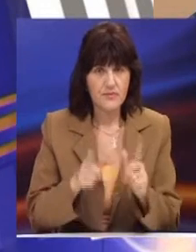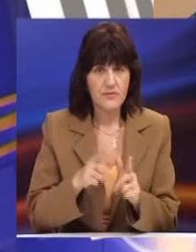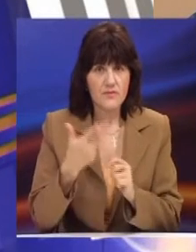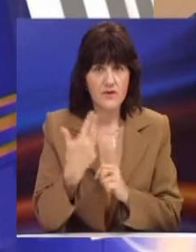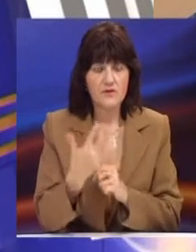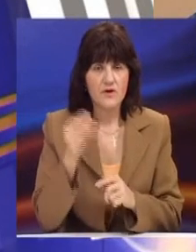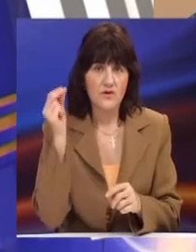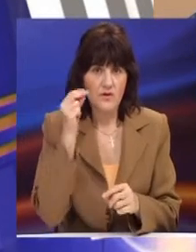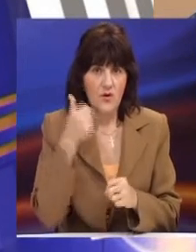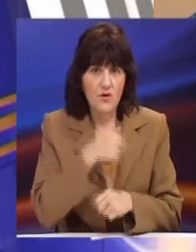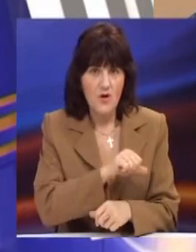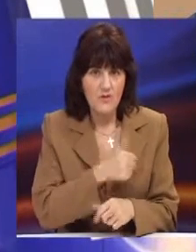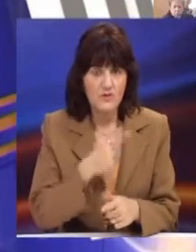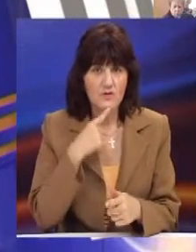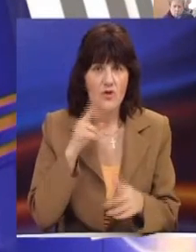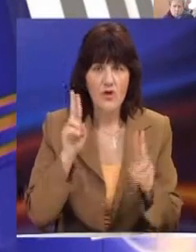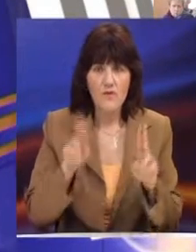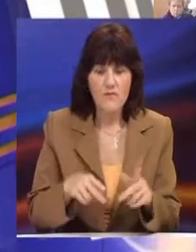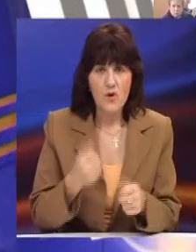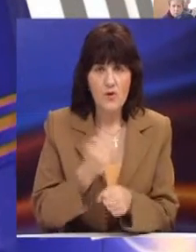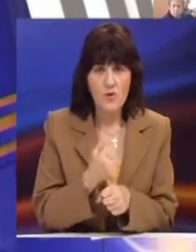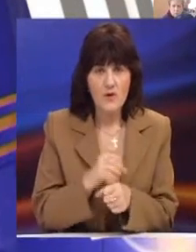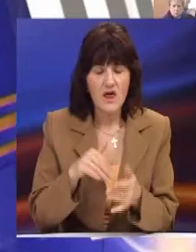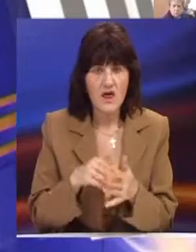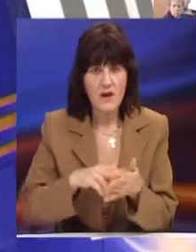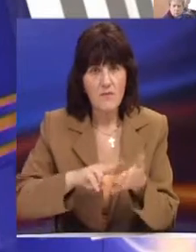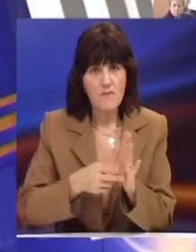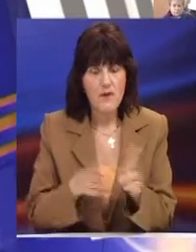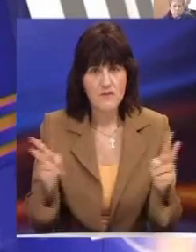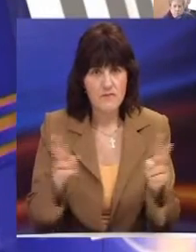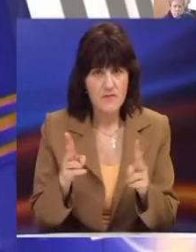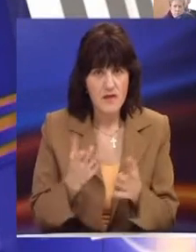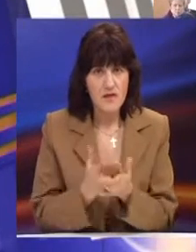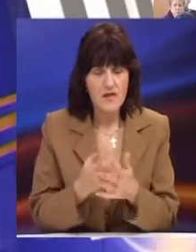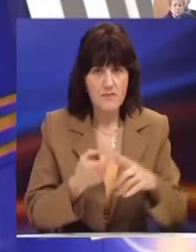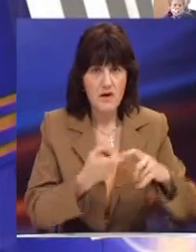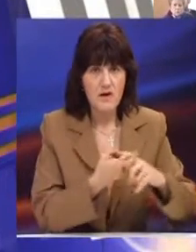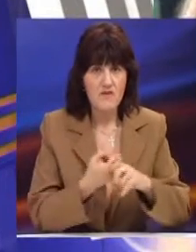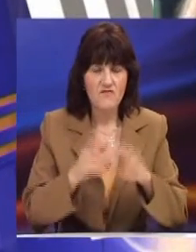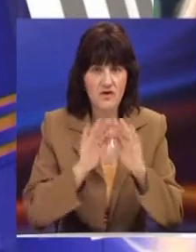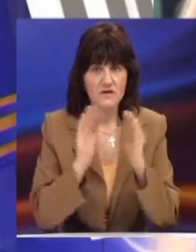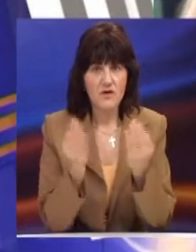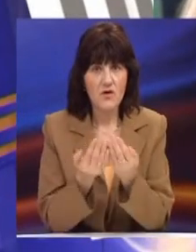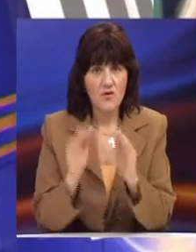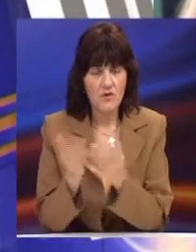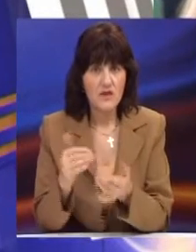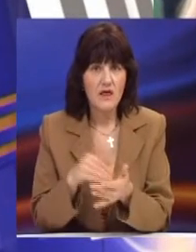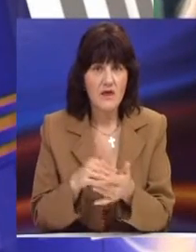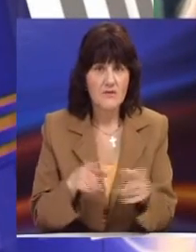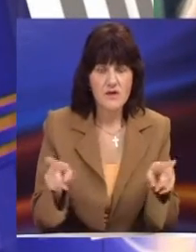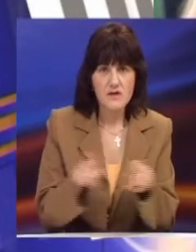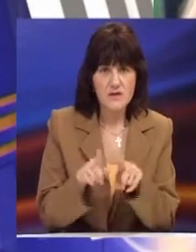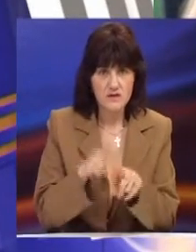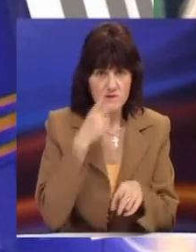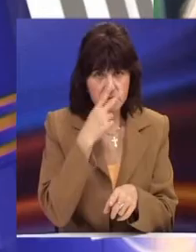da četvorogodišnje obrazovne profile u kojima je to moguće uraditi treba planirati tako da bude kombinovanih odeljenja, kao i da se sačini